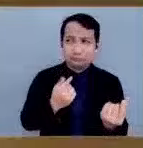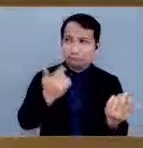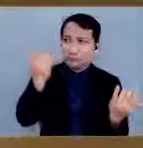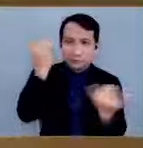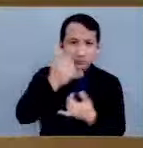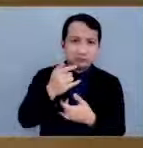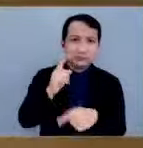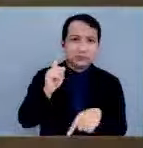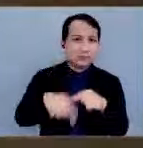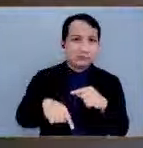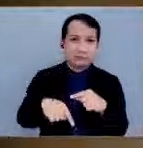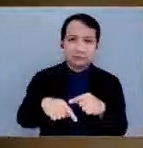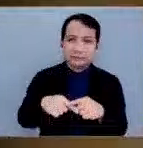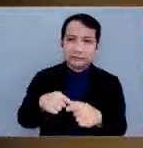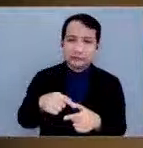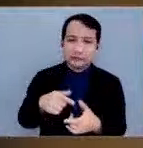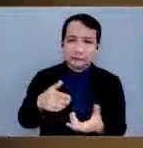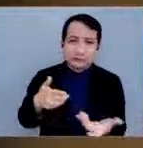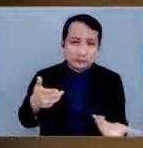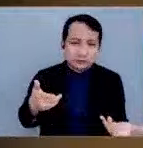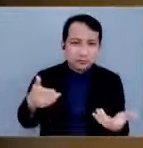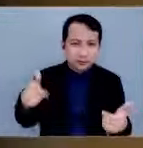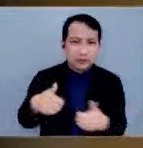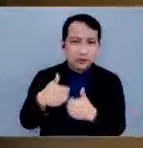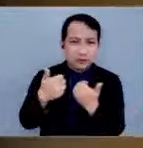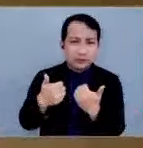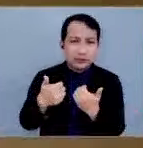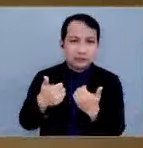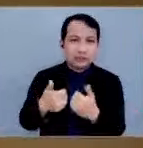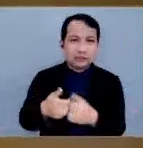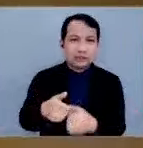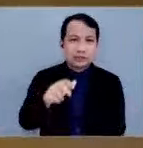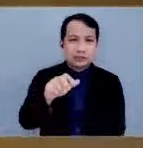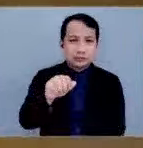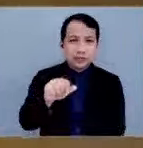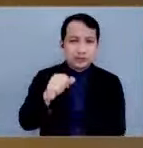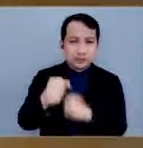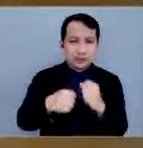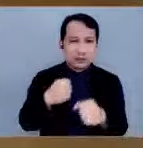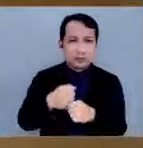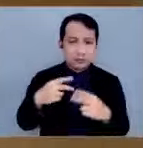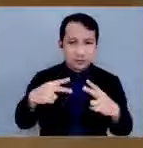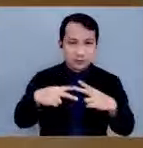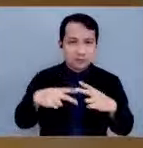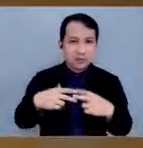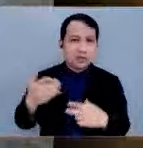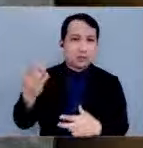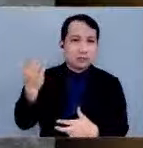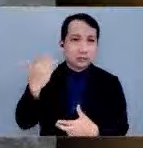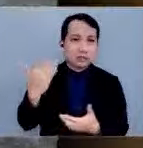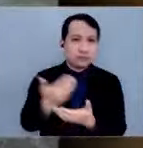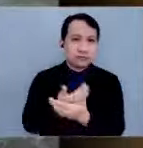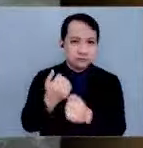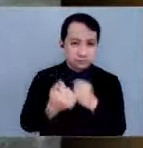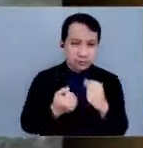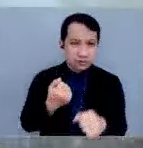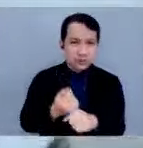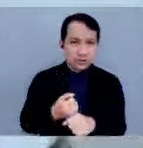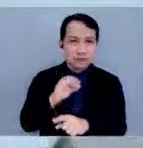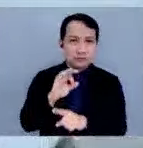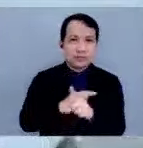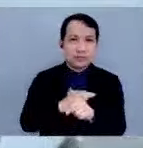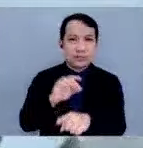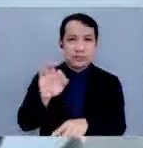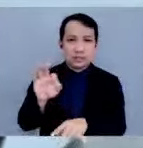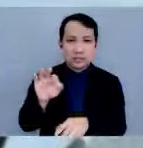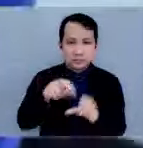na yun, sir. 11 taon nang seaman si Bobby at nakapagbakasyon pa sa Pilipinas nitong bagong taon, February 9, nang sumampa siyang muli